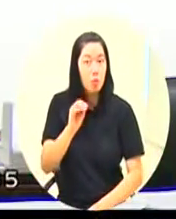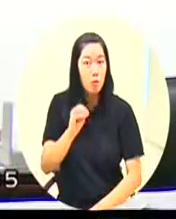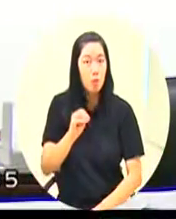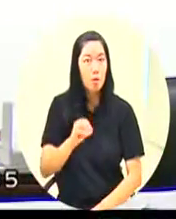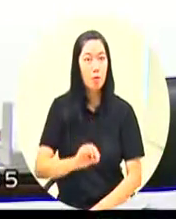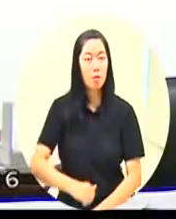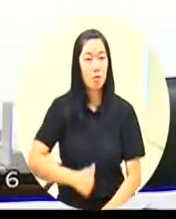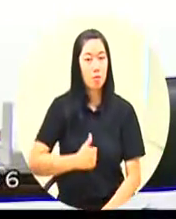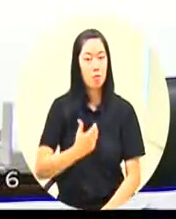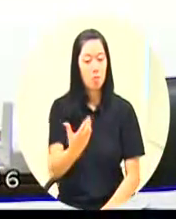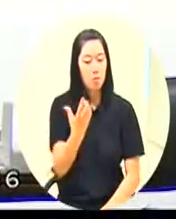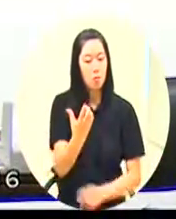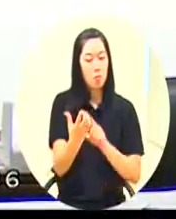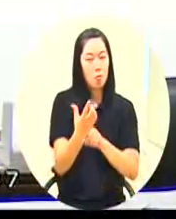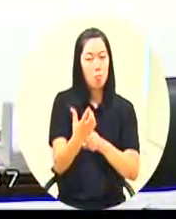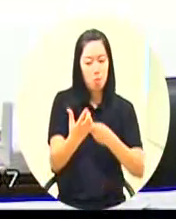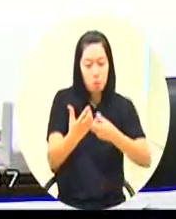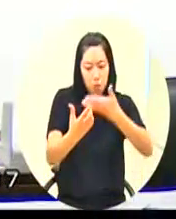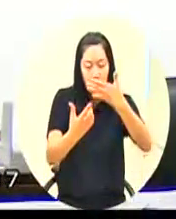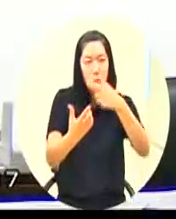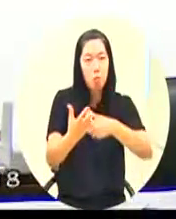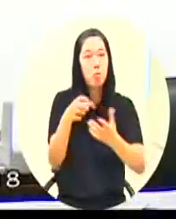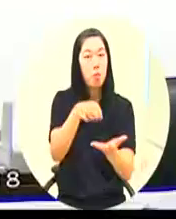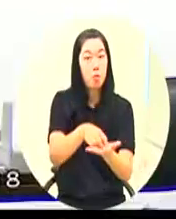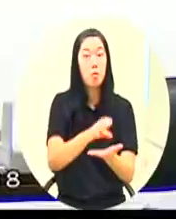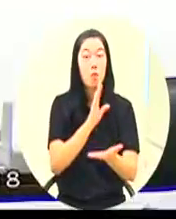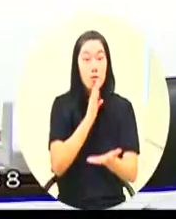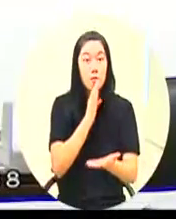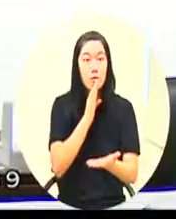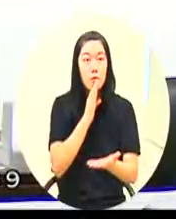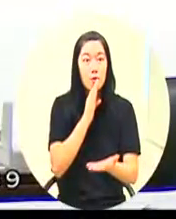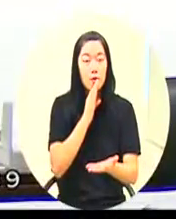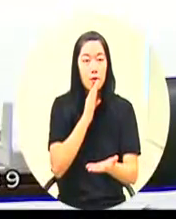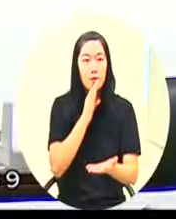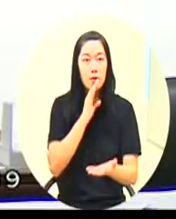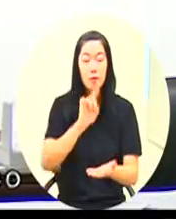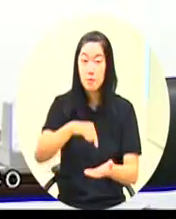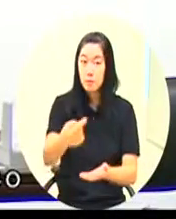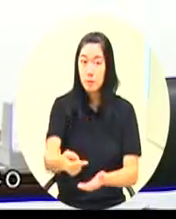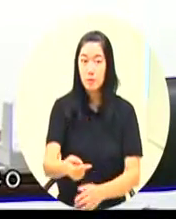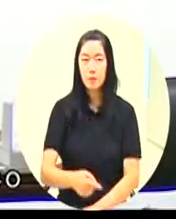机看起来就已经是有证据了，于是呢